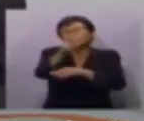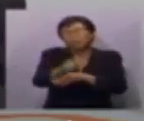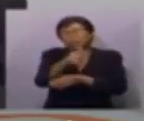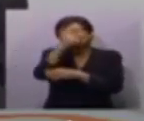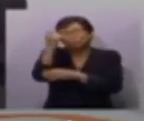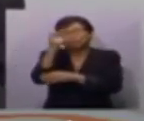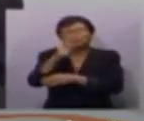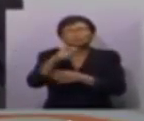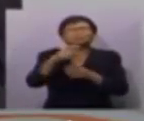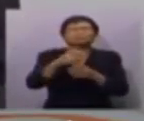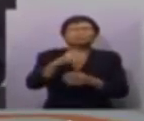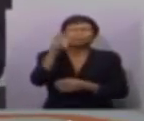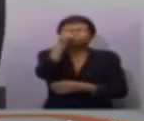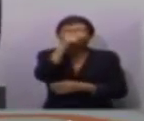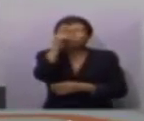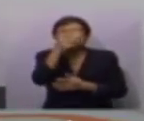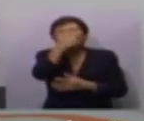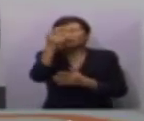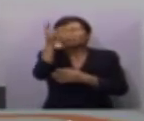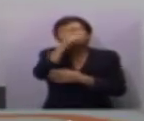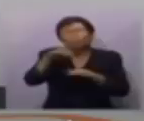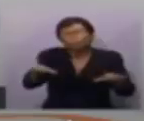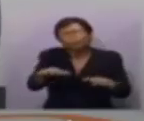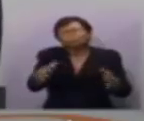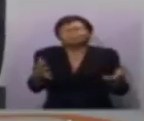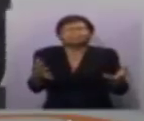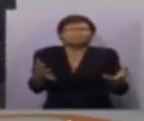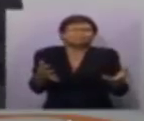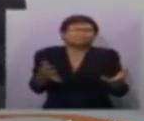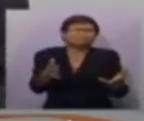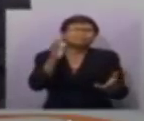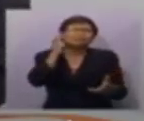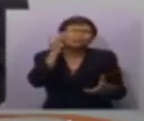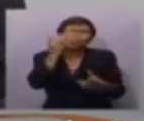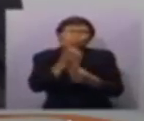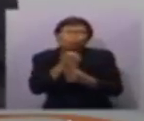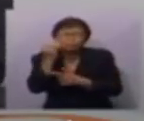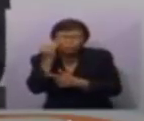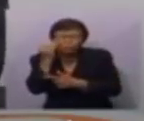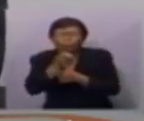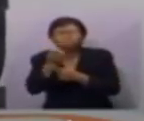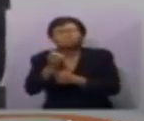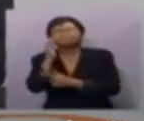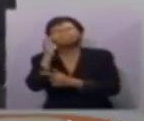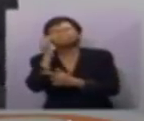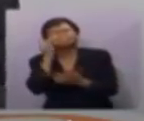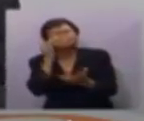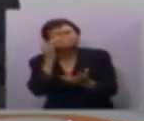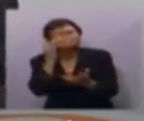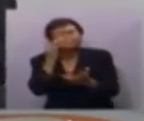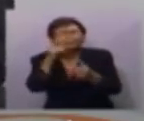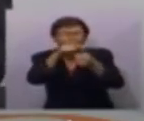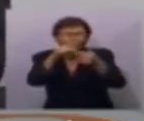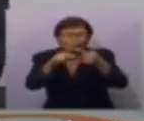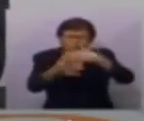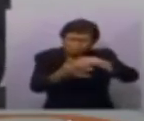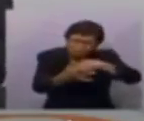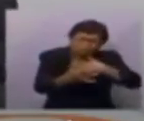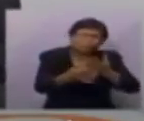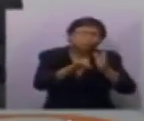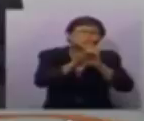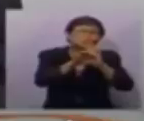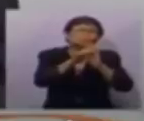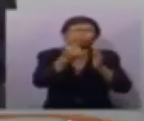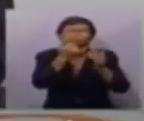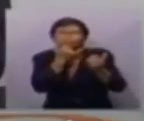berikutan kecuaian, melakukan secara sedar atau tidak sedar beberapa perkara teknikal seperti